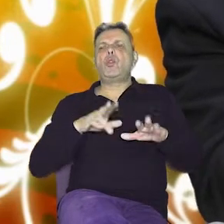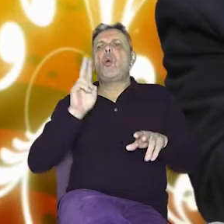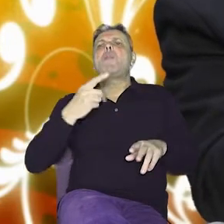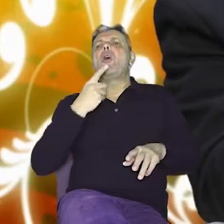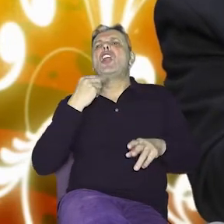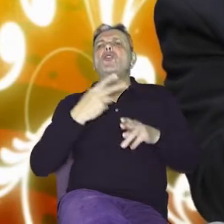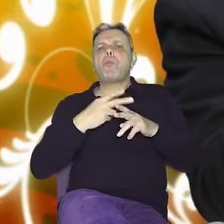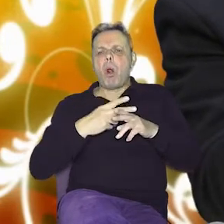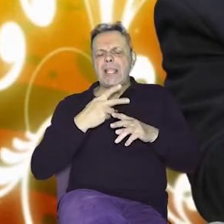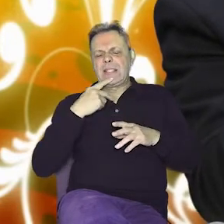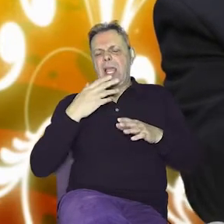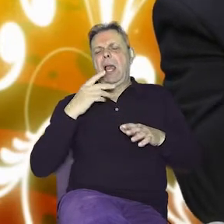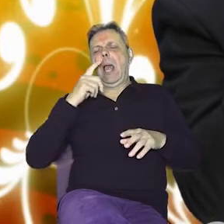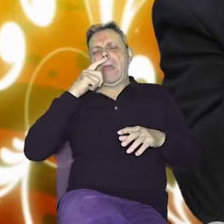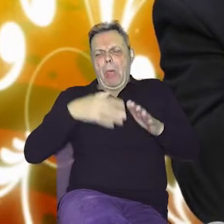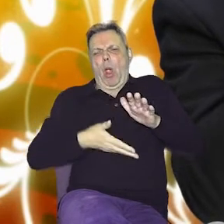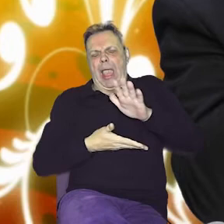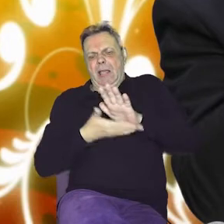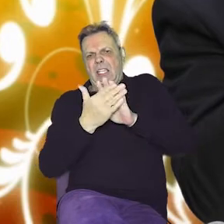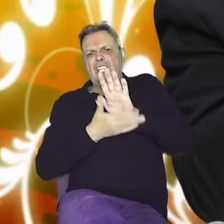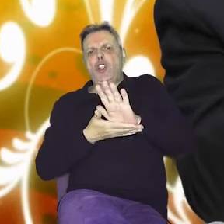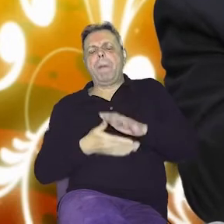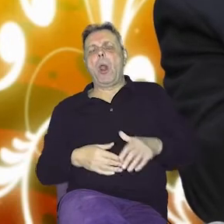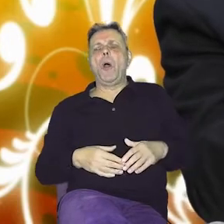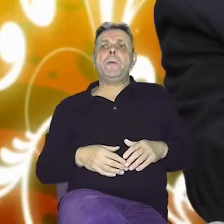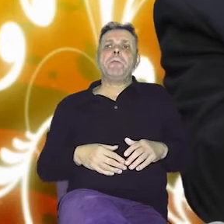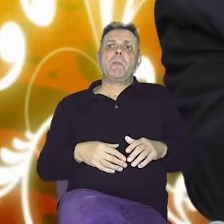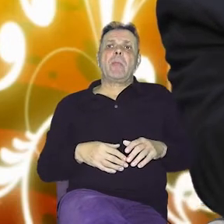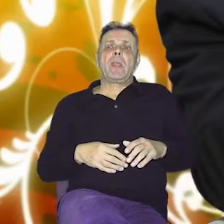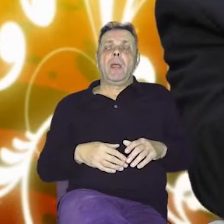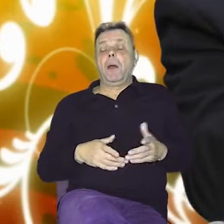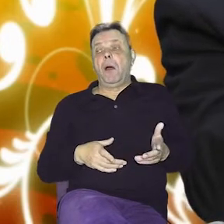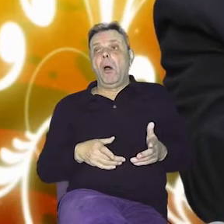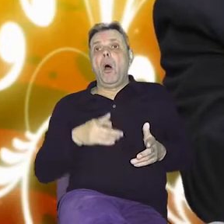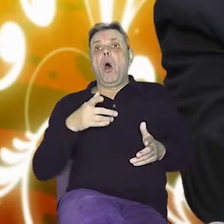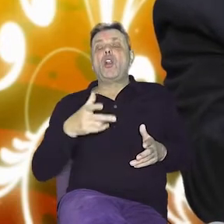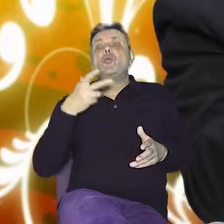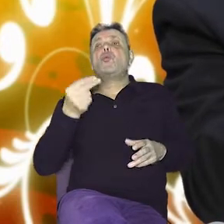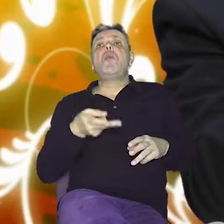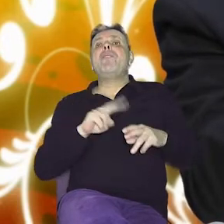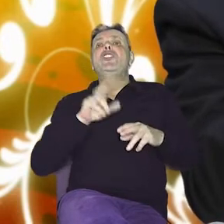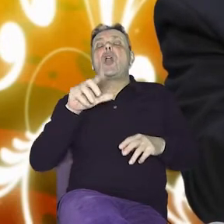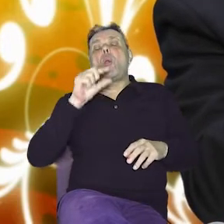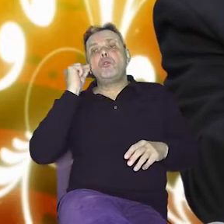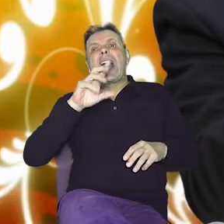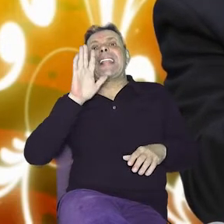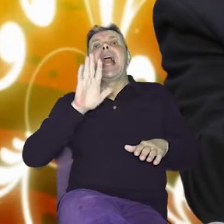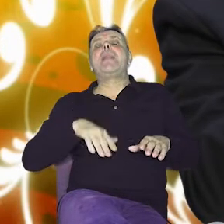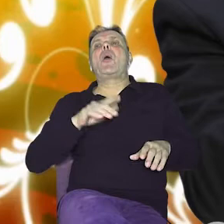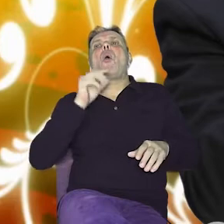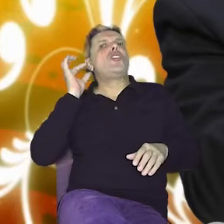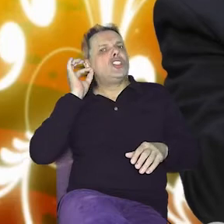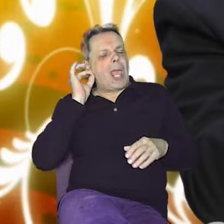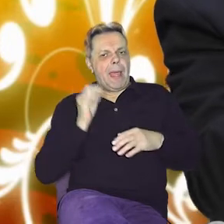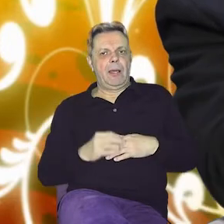na stopalu, ulkus i tako, su negdje za skoro duplo češće kod muškaraca nego